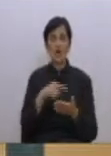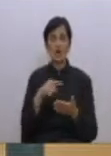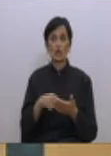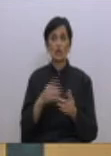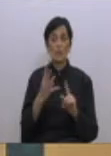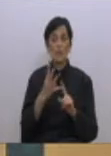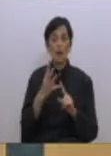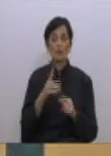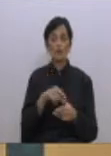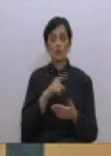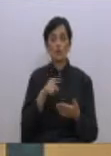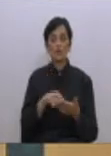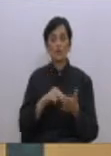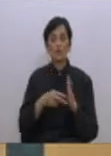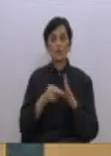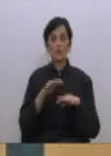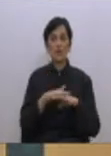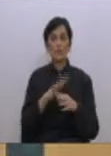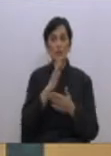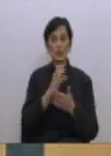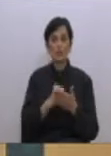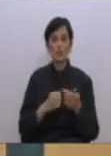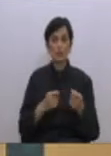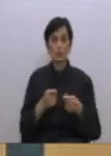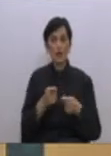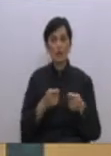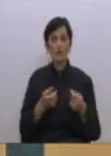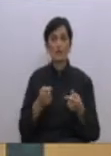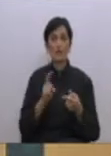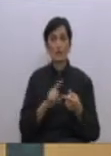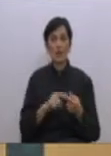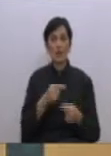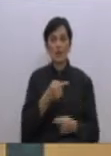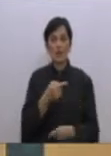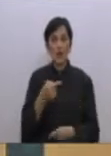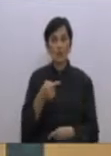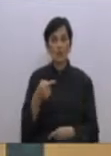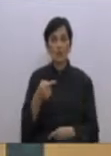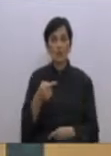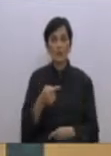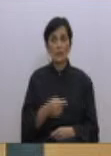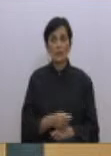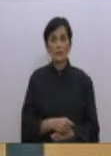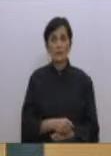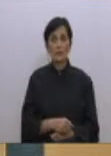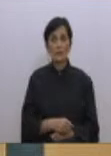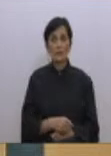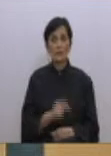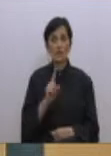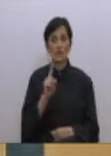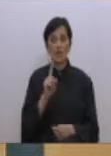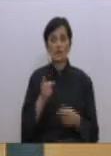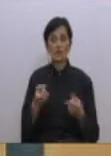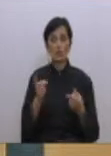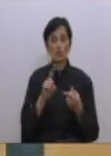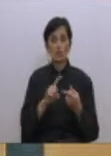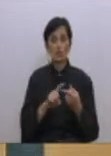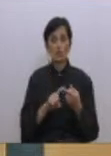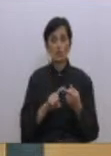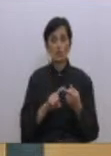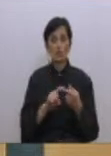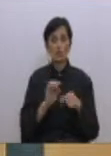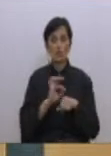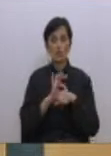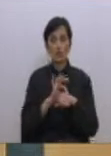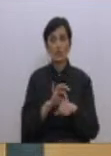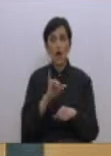მეოთხე საკითხი არის საბიუჯეტო რესურსების მართვასთან დაკავშირებული ნაკლოვანებები, რაც უკავშირდება